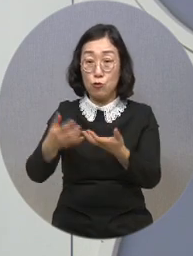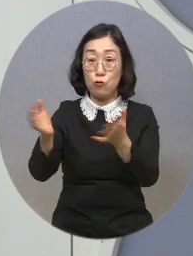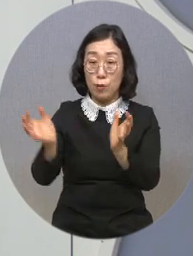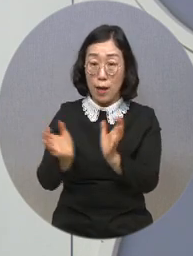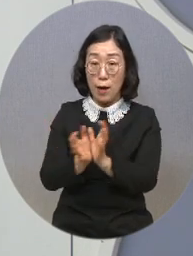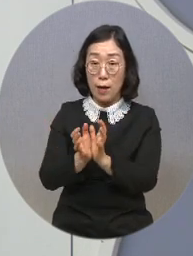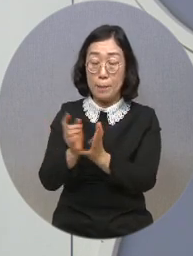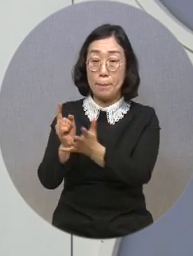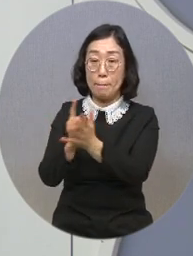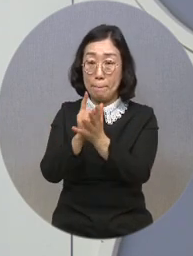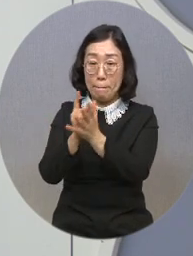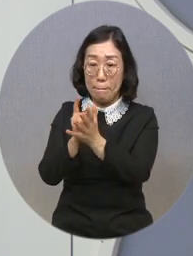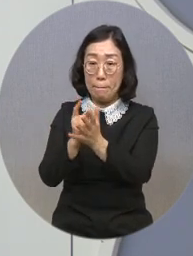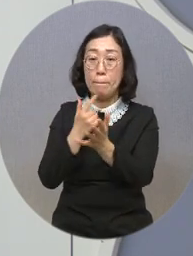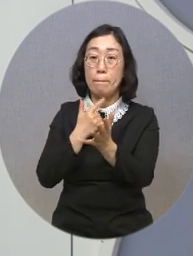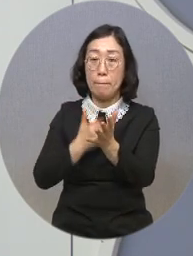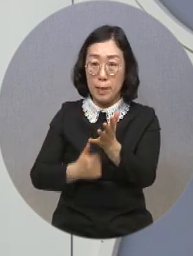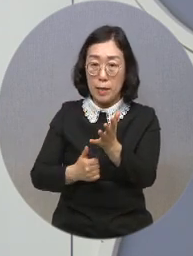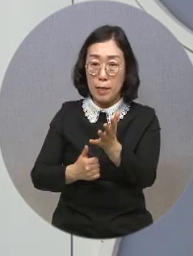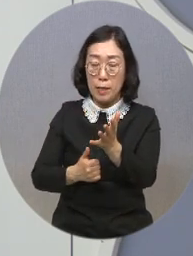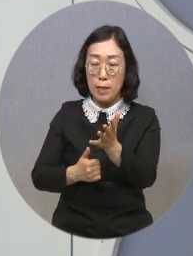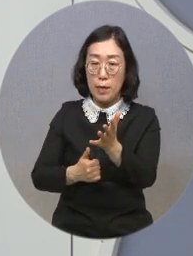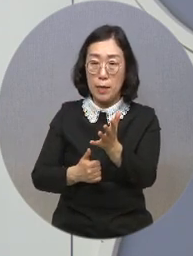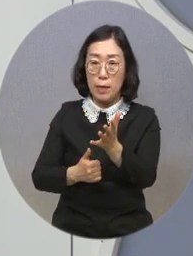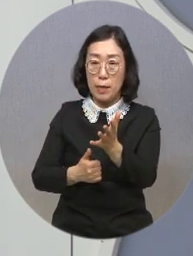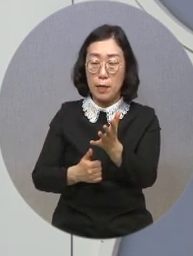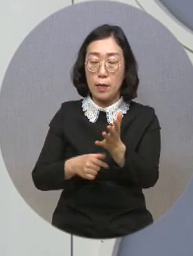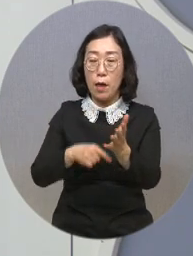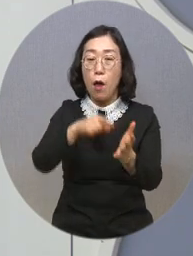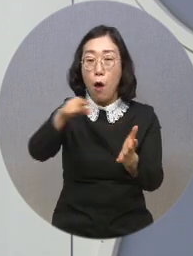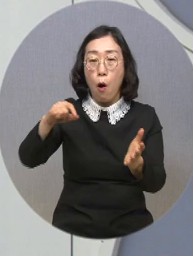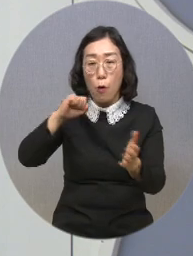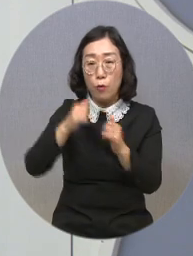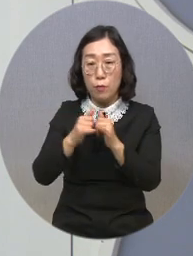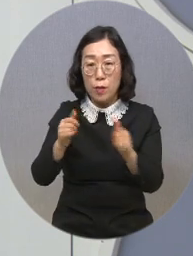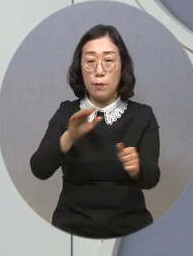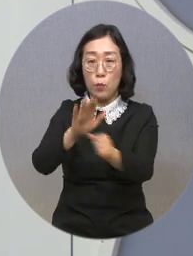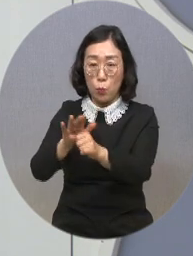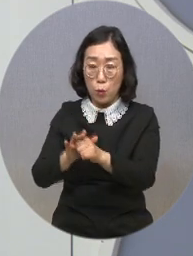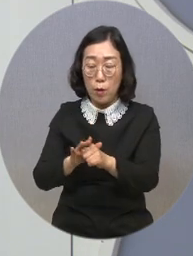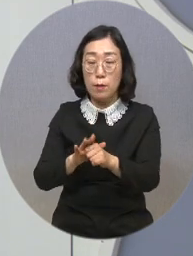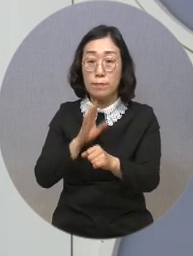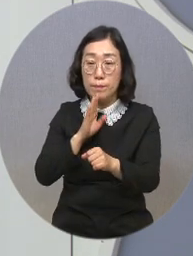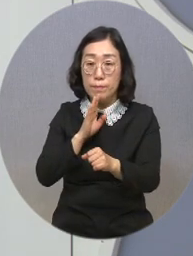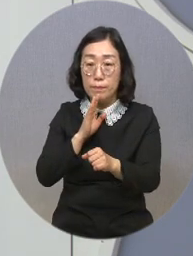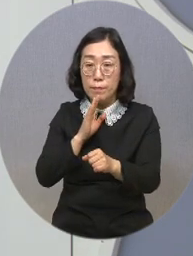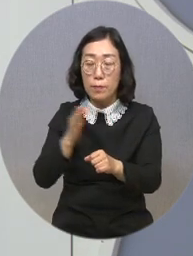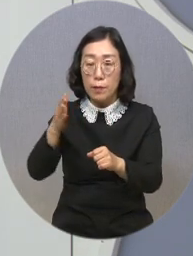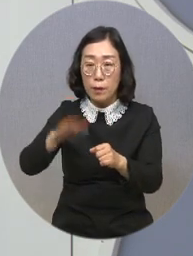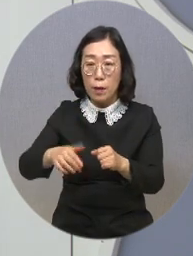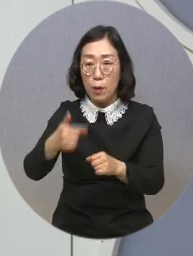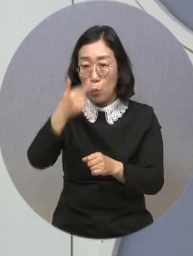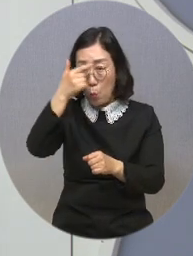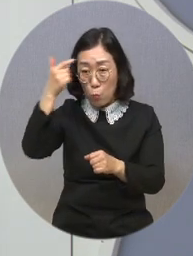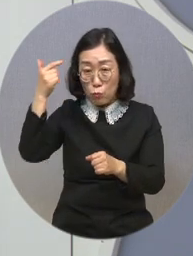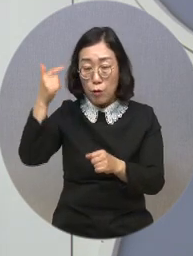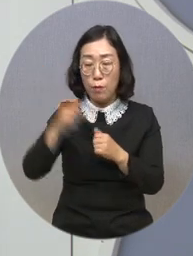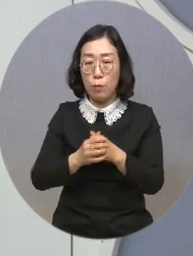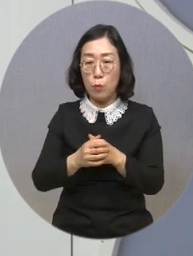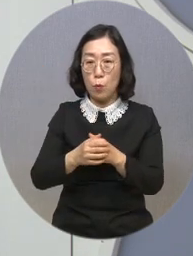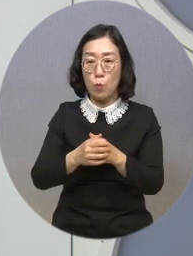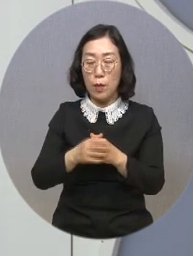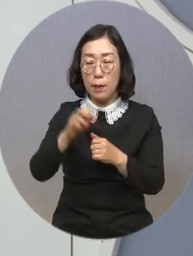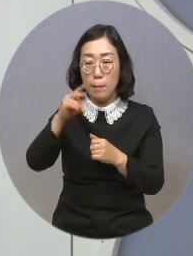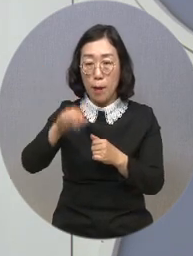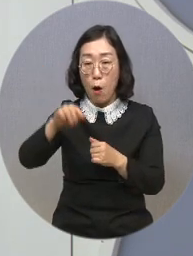민주당이었었고 민주당의 또 모토가 또 서민이었고 그렇게 해서 이제 노무현 대통령, 이명박